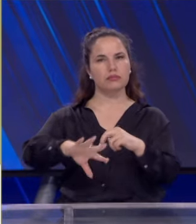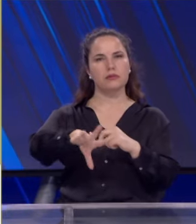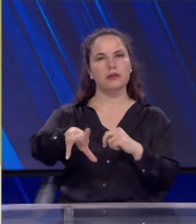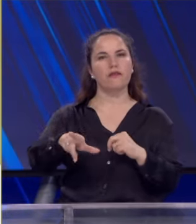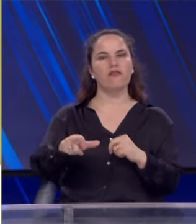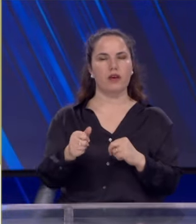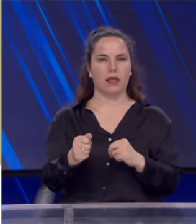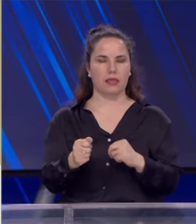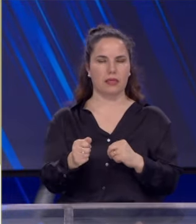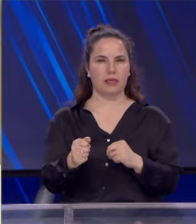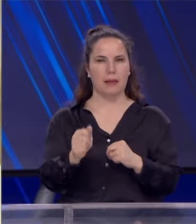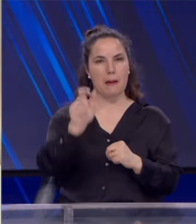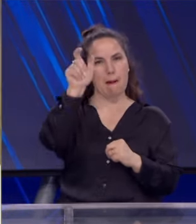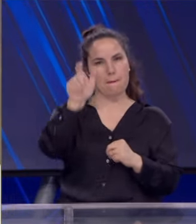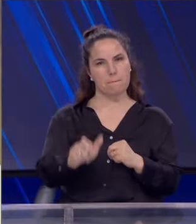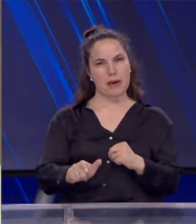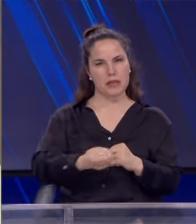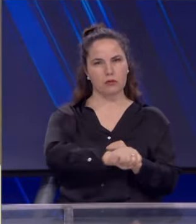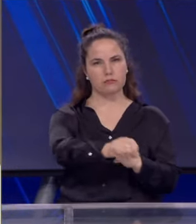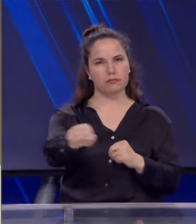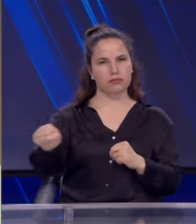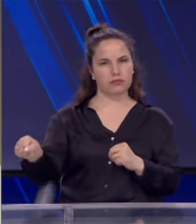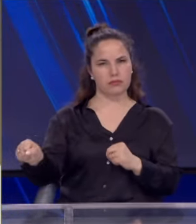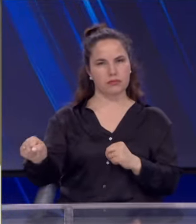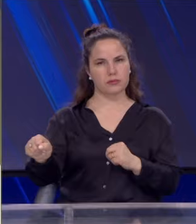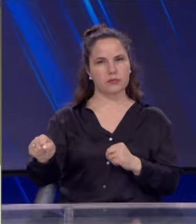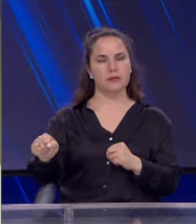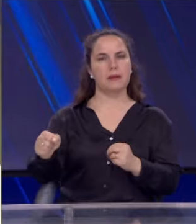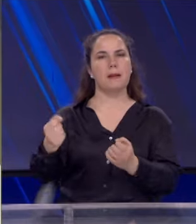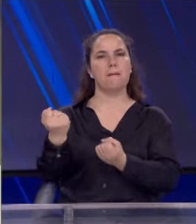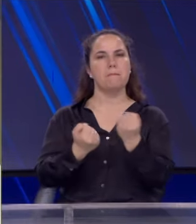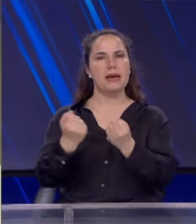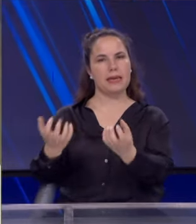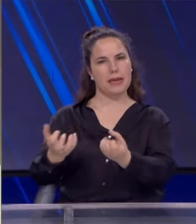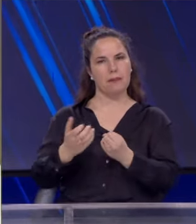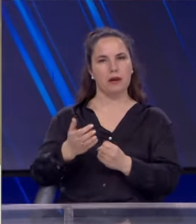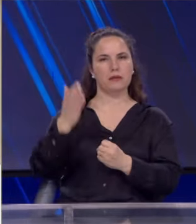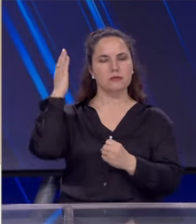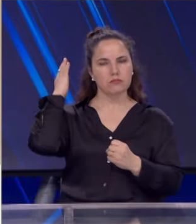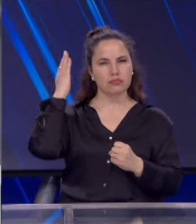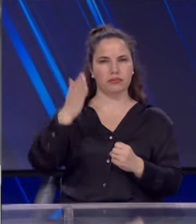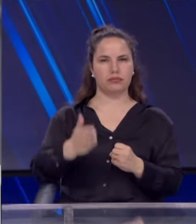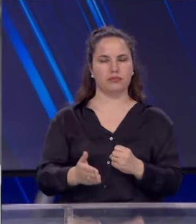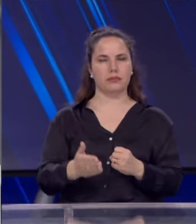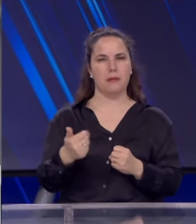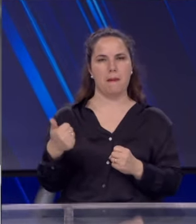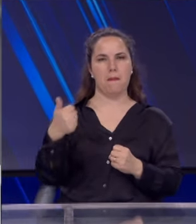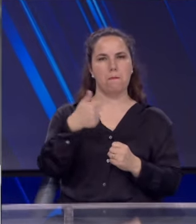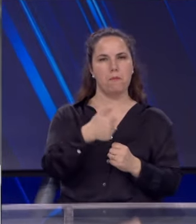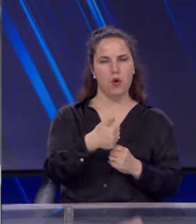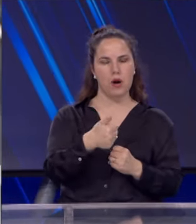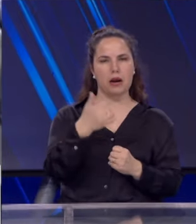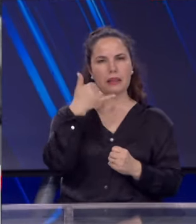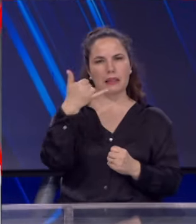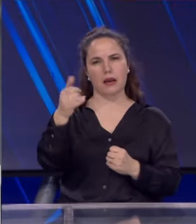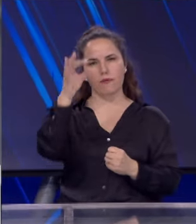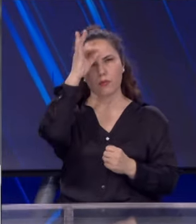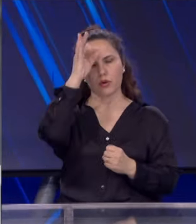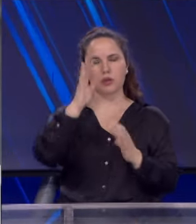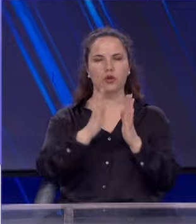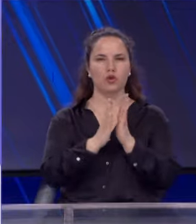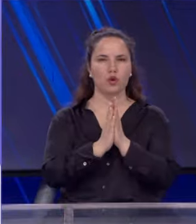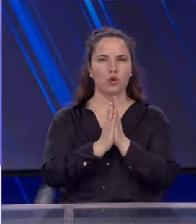ka rritur që të hip në mjet dhe më pas të largohet me shpejtësi. Ishte pronari i mjetit, ai që ka telefonuar policinë dhe ka deklaruar